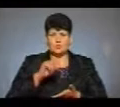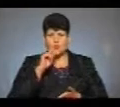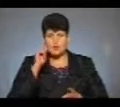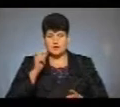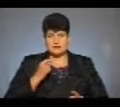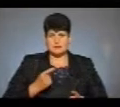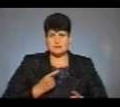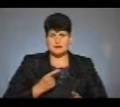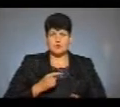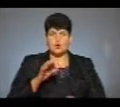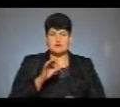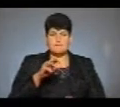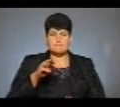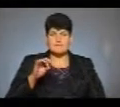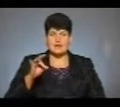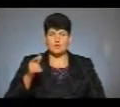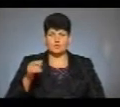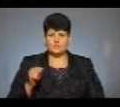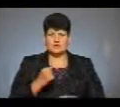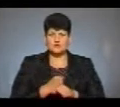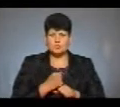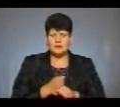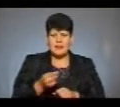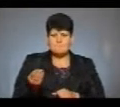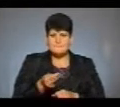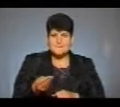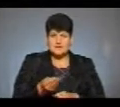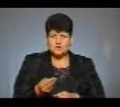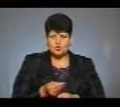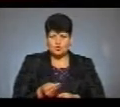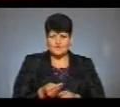мисткині Оксани Мергут. Жінка створила пісочну анімацію про книжки.